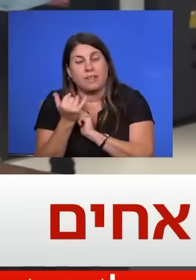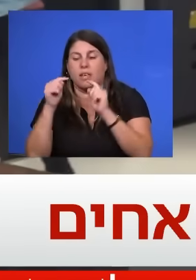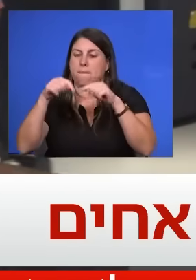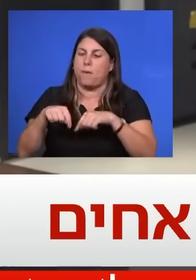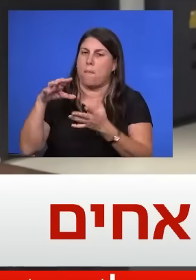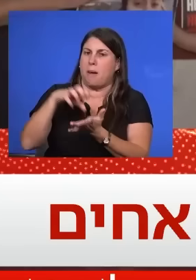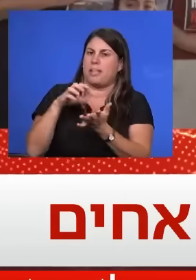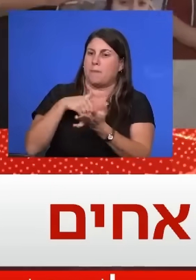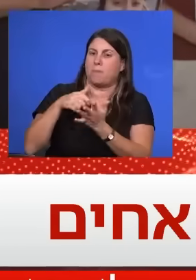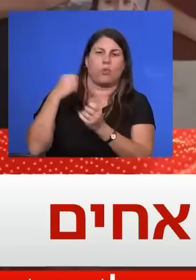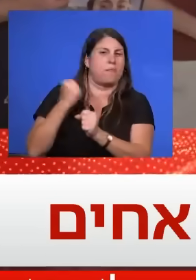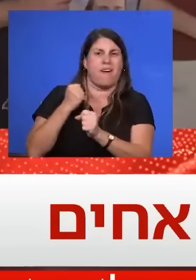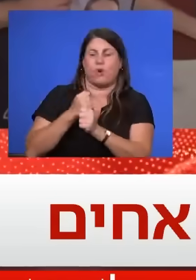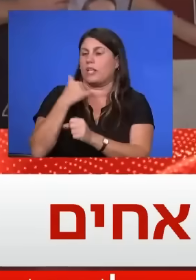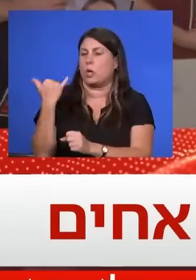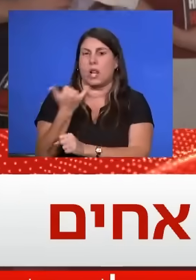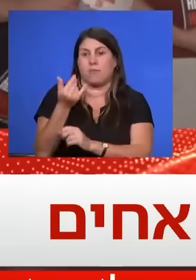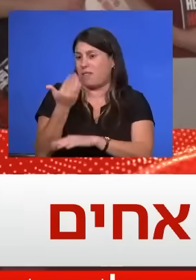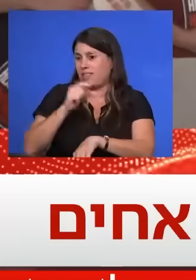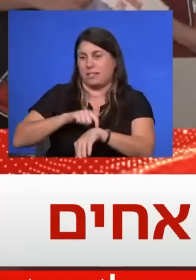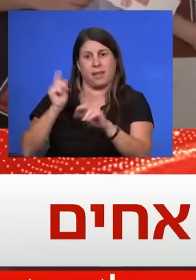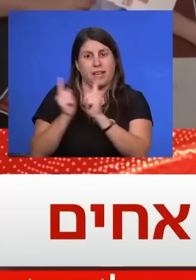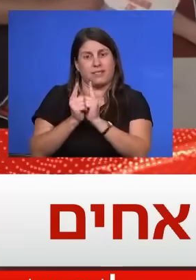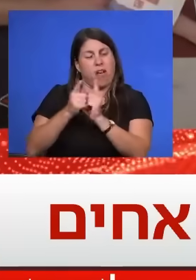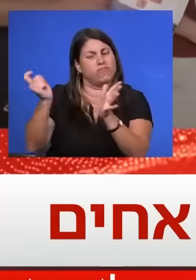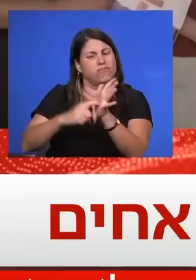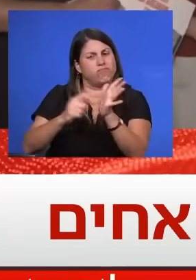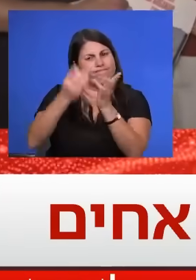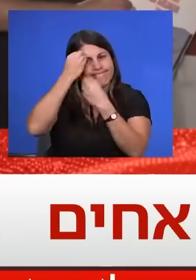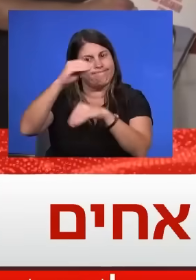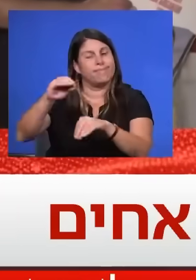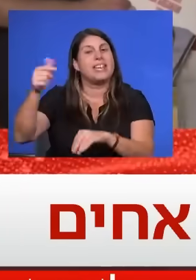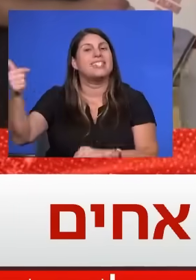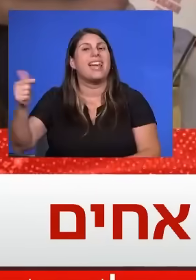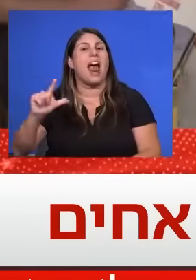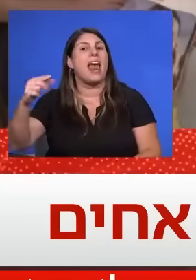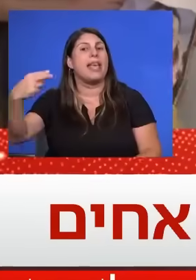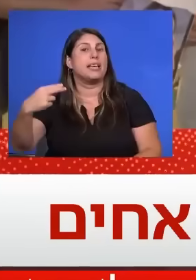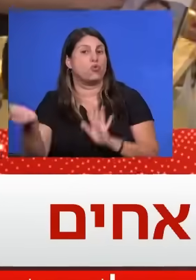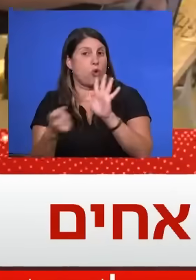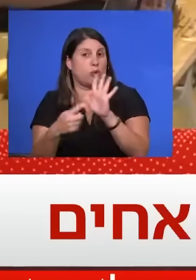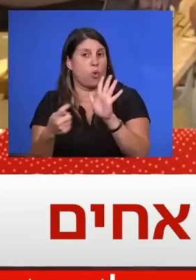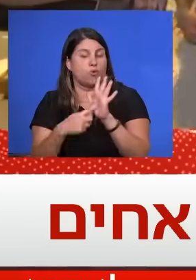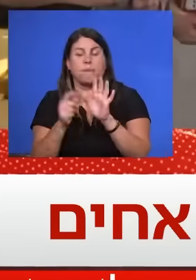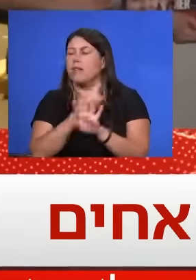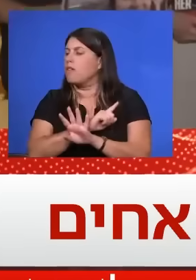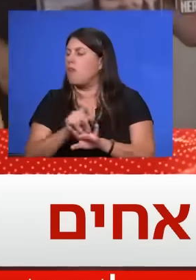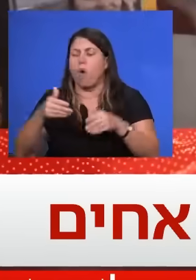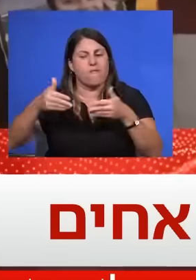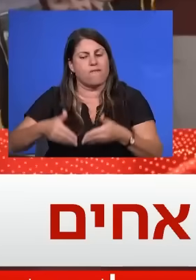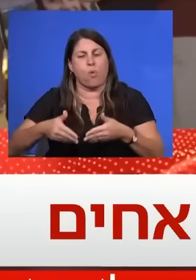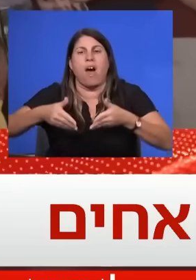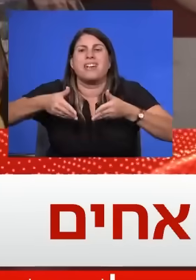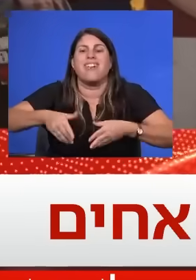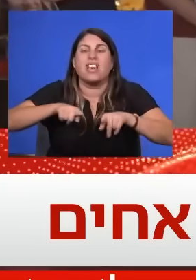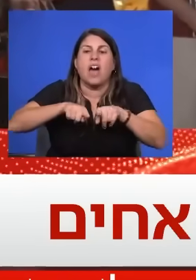העת, ולפני זמן קצר הם מוציאים דרישה לגל הירש, ודורשים שלא תהיה קבורה בקבר אחים לגופות